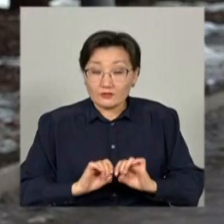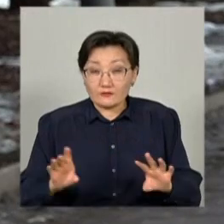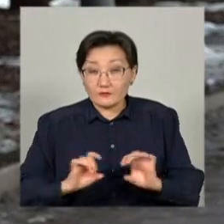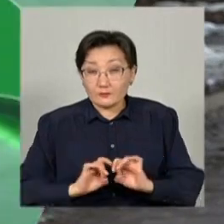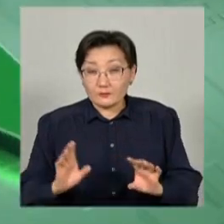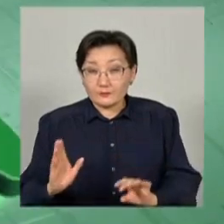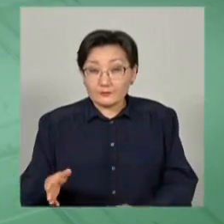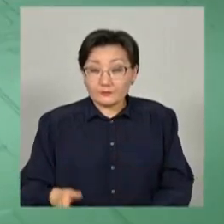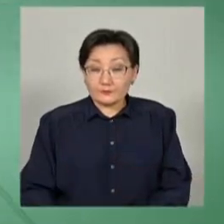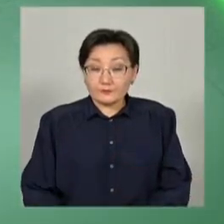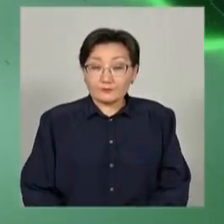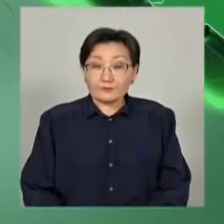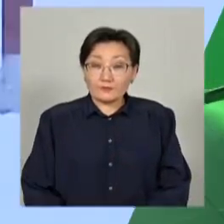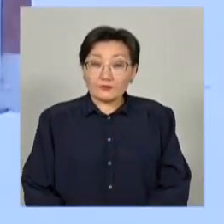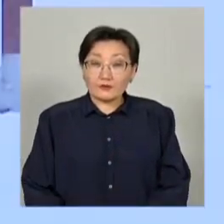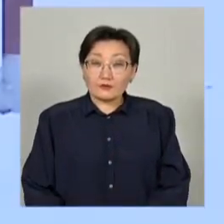Тургалиева.